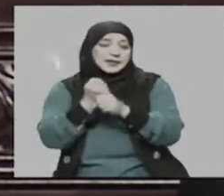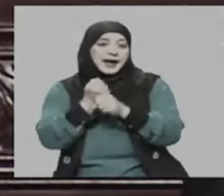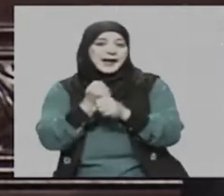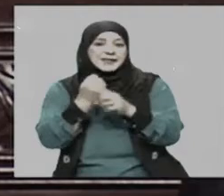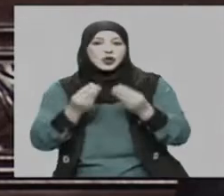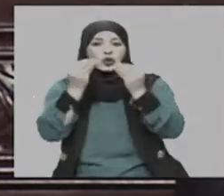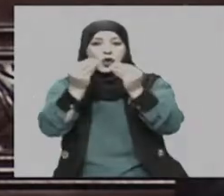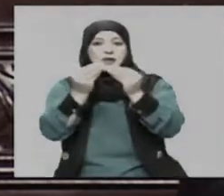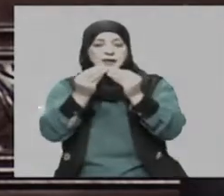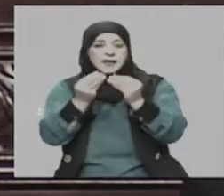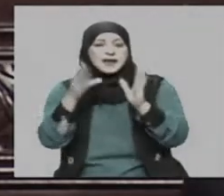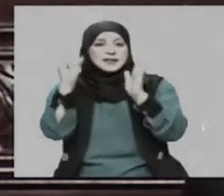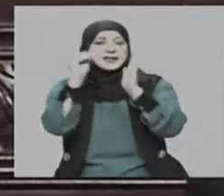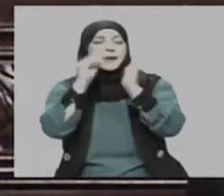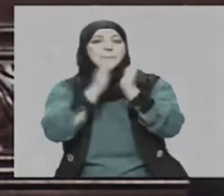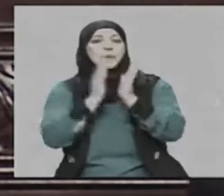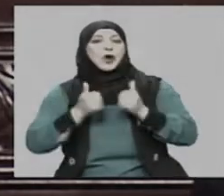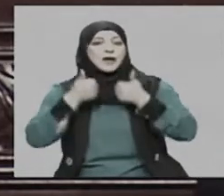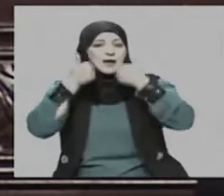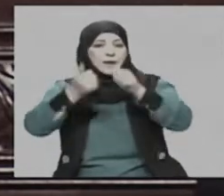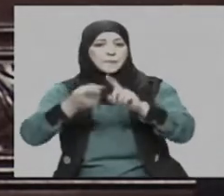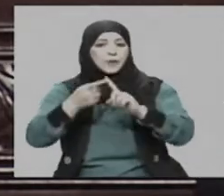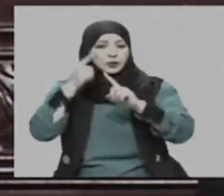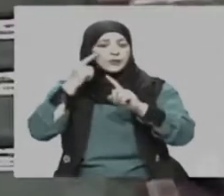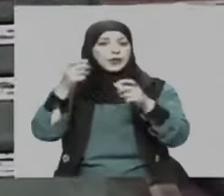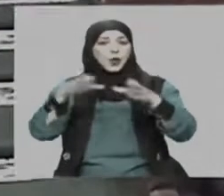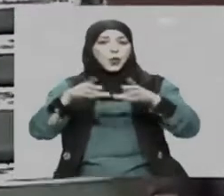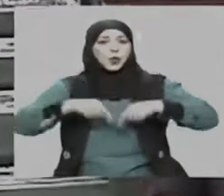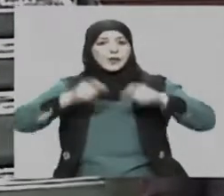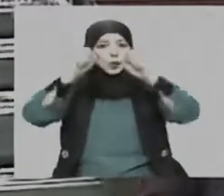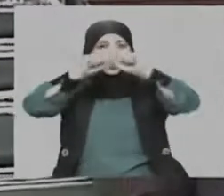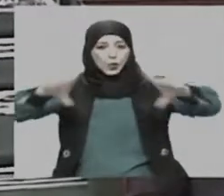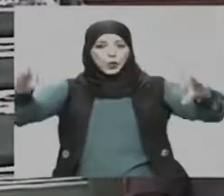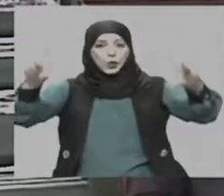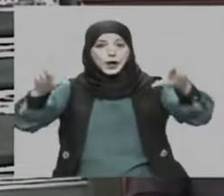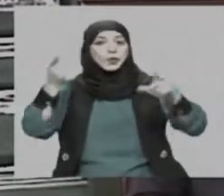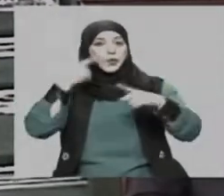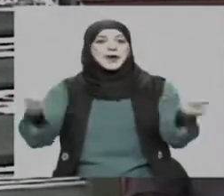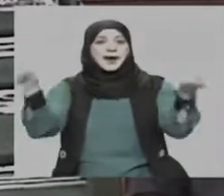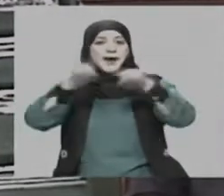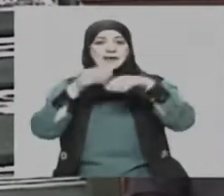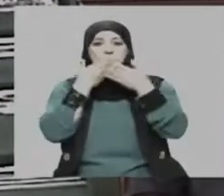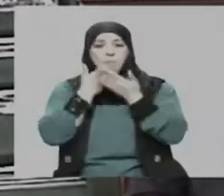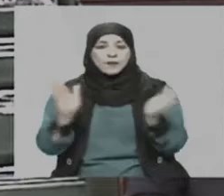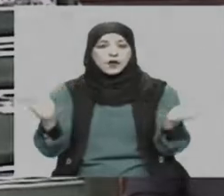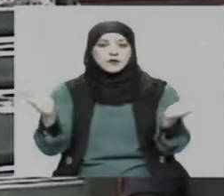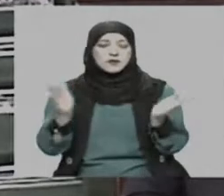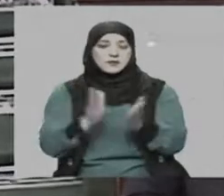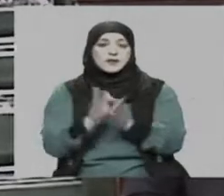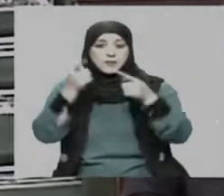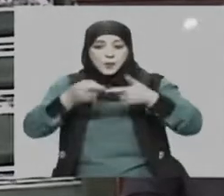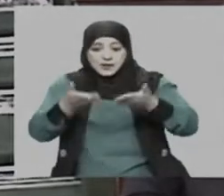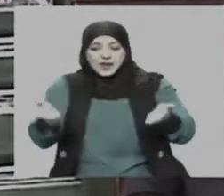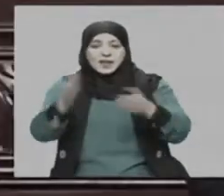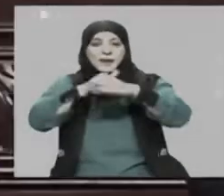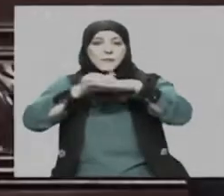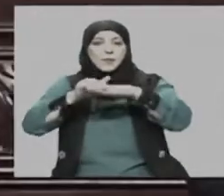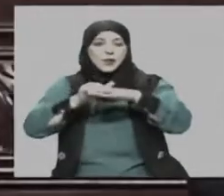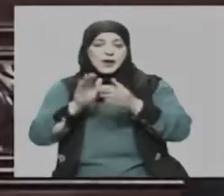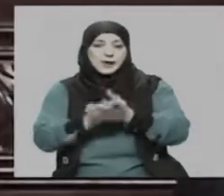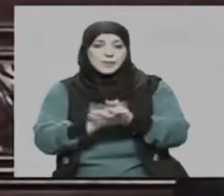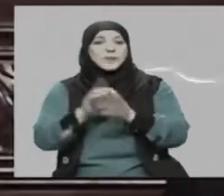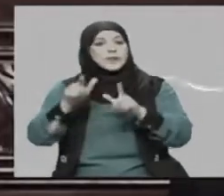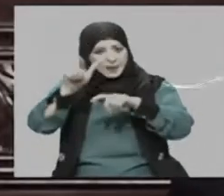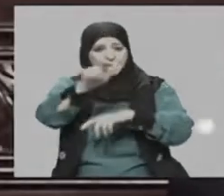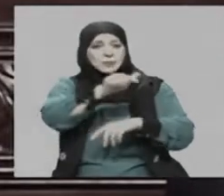شعار اسمه حكومة الوضوح وإعادة الثقة. وفي هذا المجال